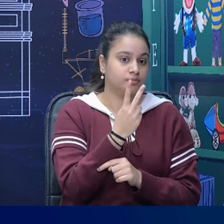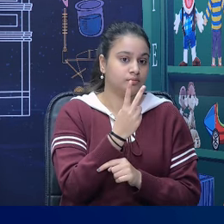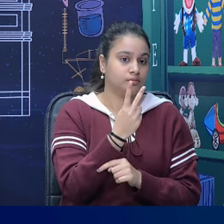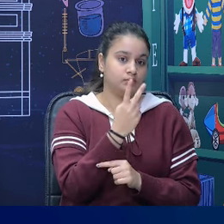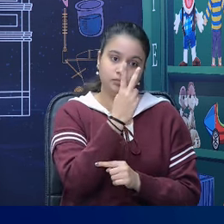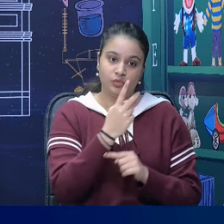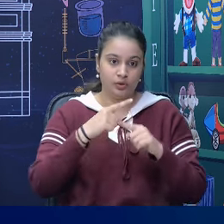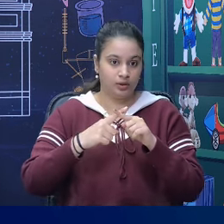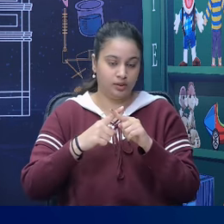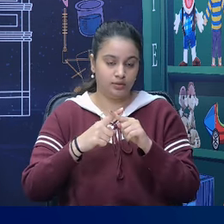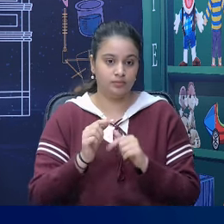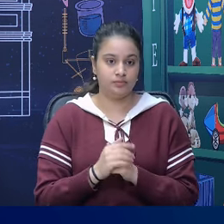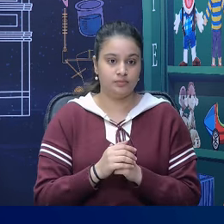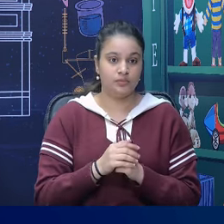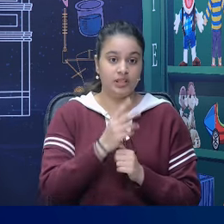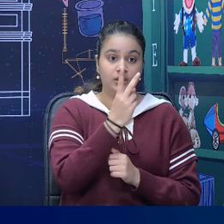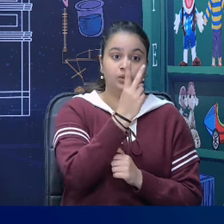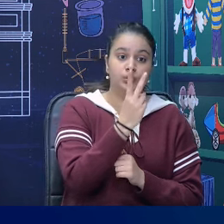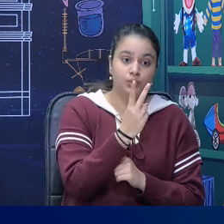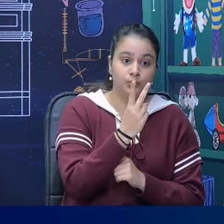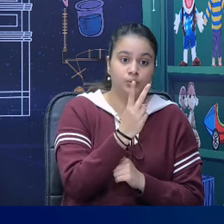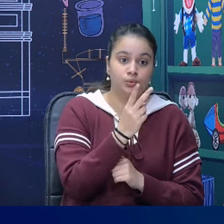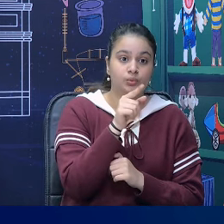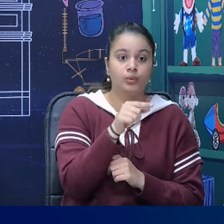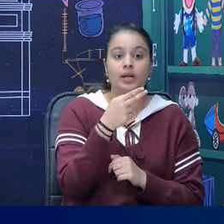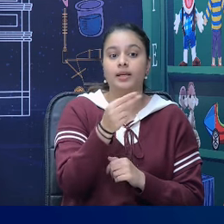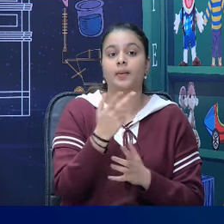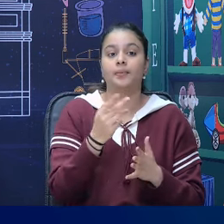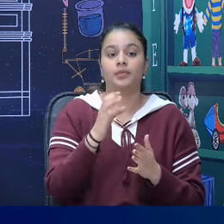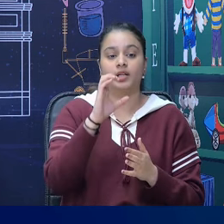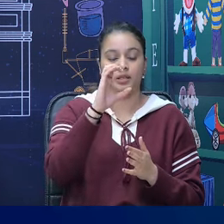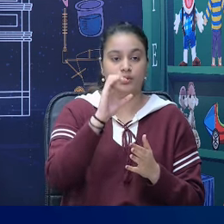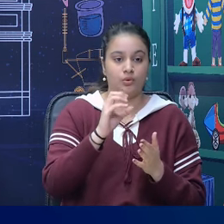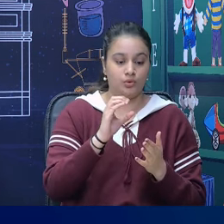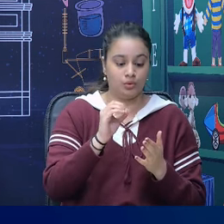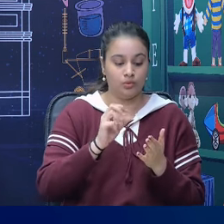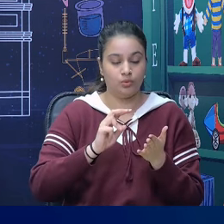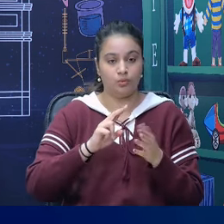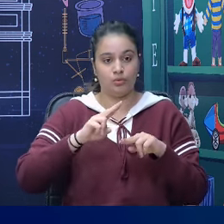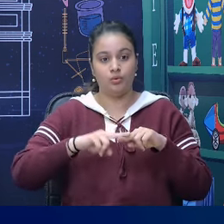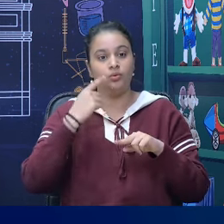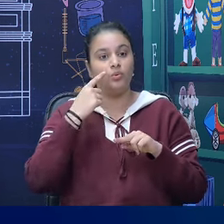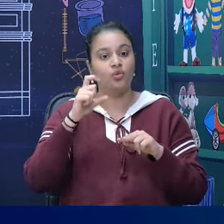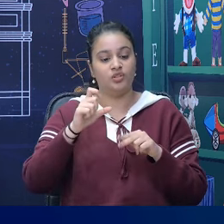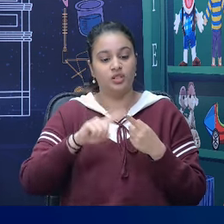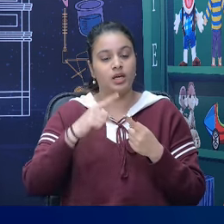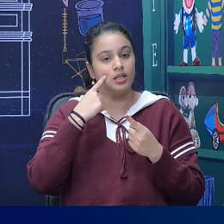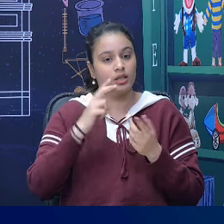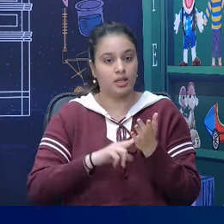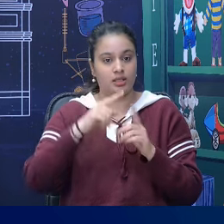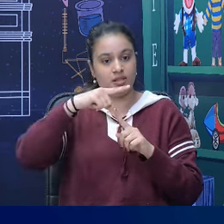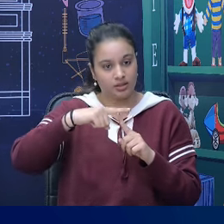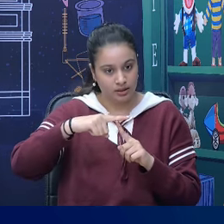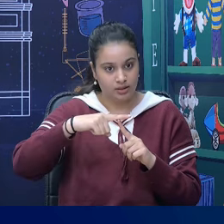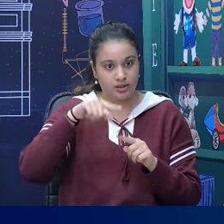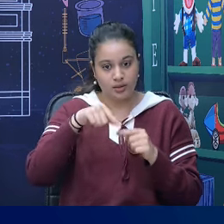एक् बोला था तो जो यह ट है यह इसका कफिट कहलाता है जी कफिट यह इसकी कफिट कहलाती है अभी हमने पावर